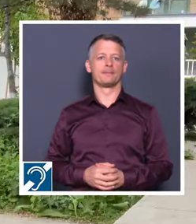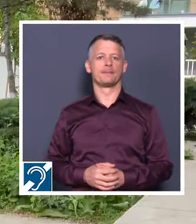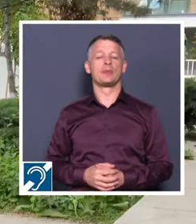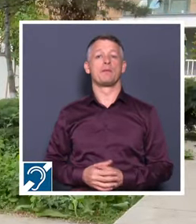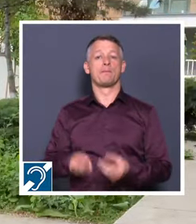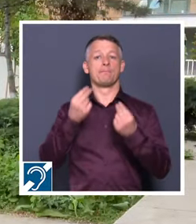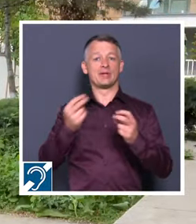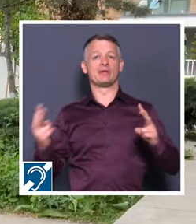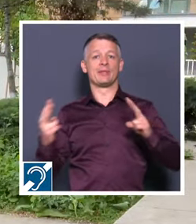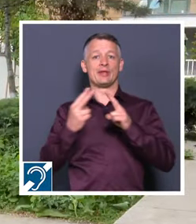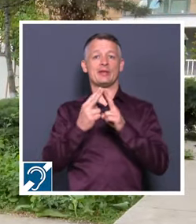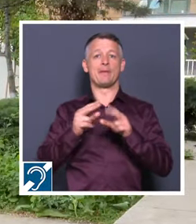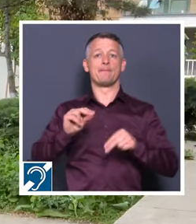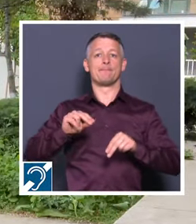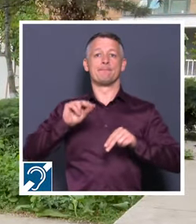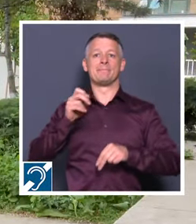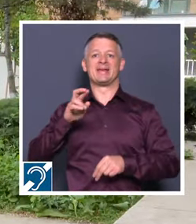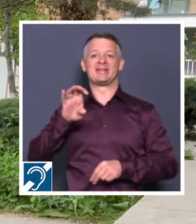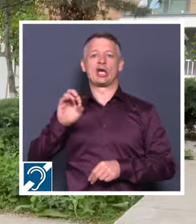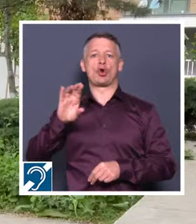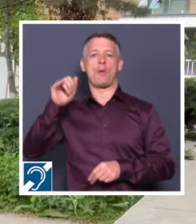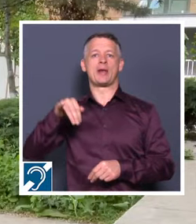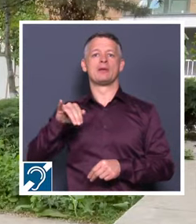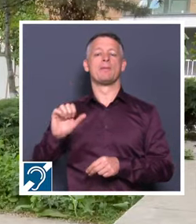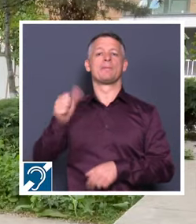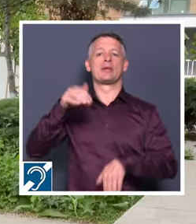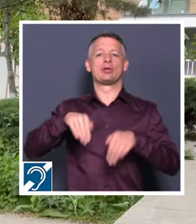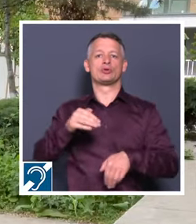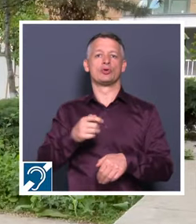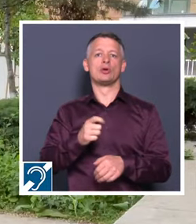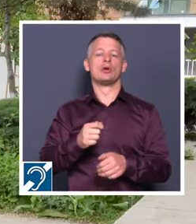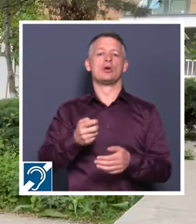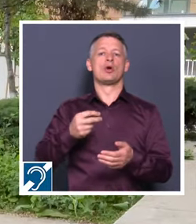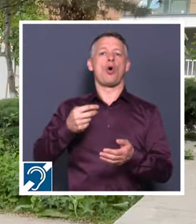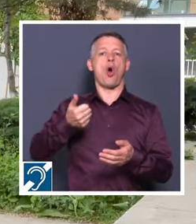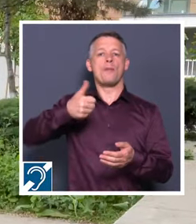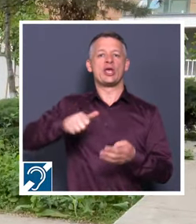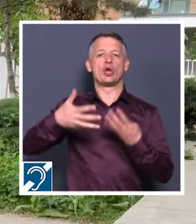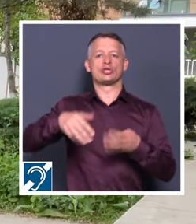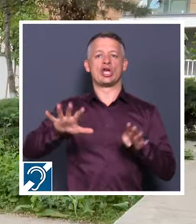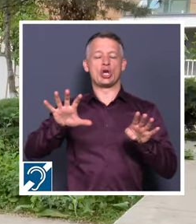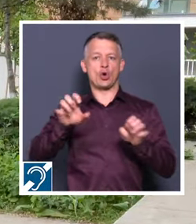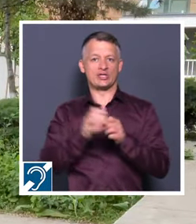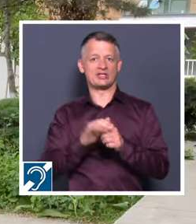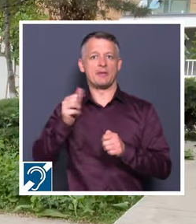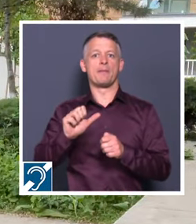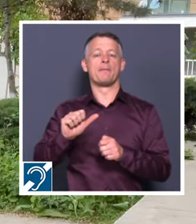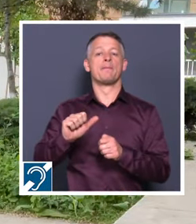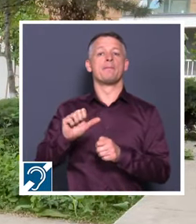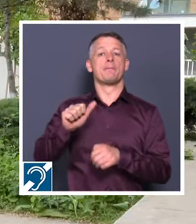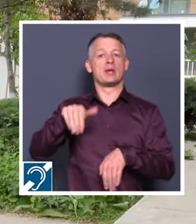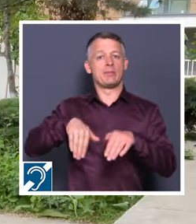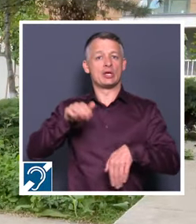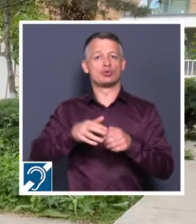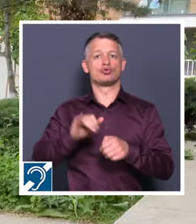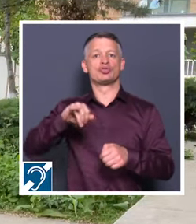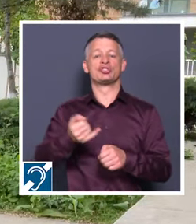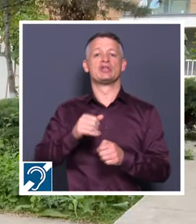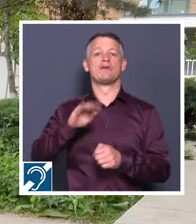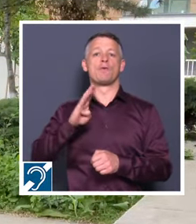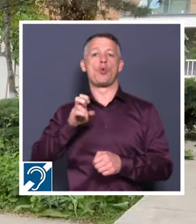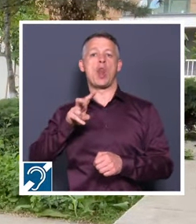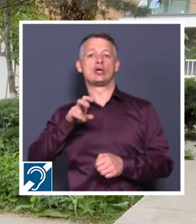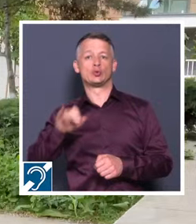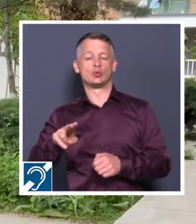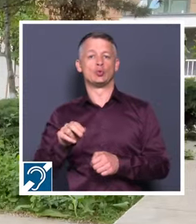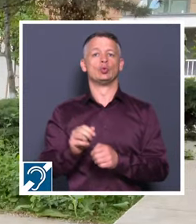Bine v-am găsit! Petre Roman, care era premier în iunie 1990, și Gelu Voican Voiculescu, vicepremier atunci, sunt acuzați de procurori de crime